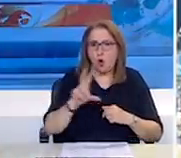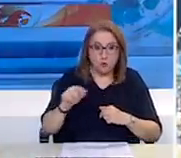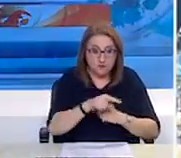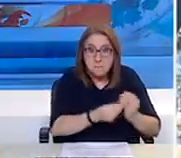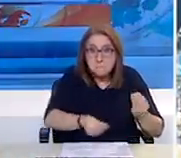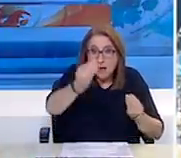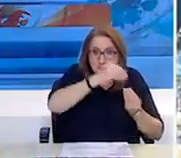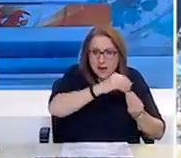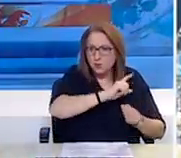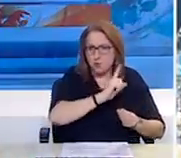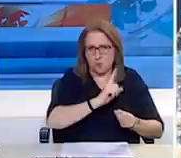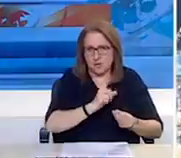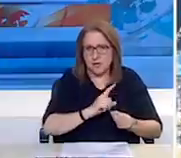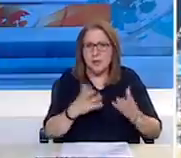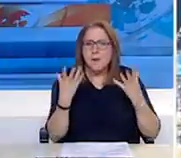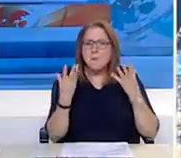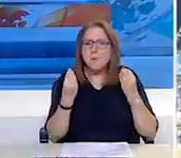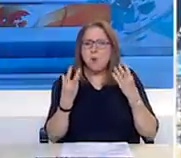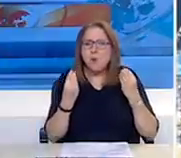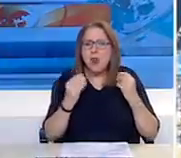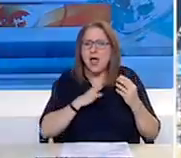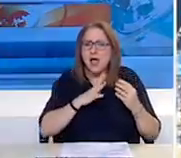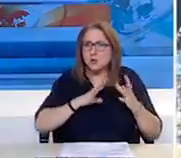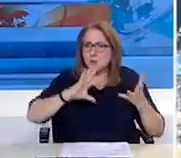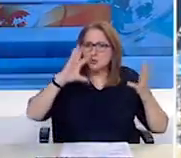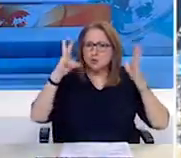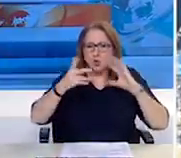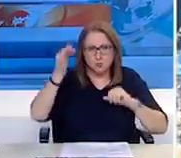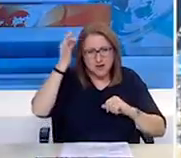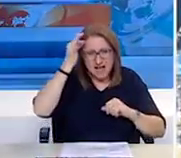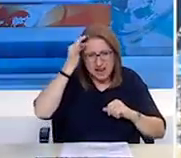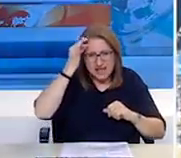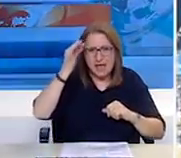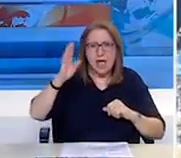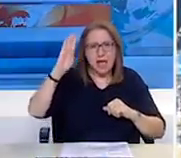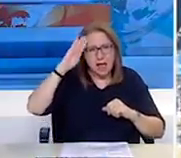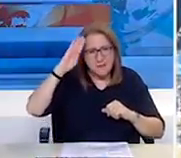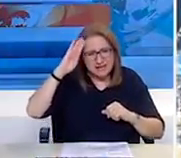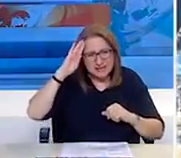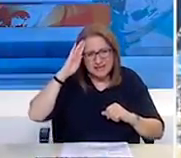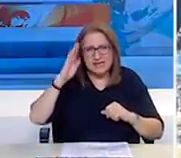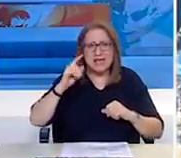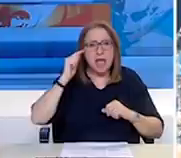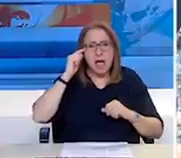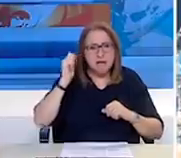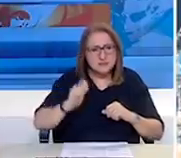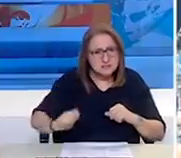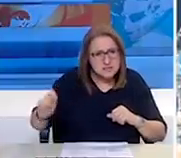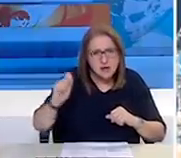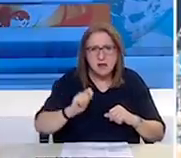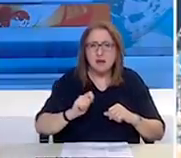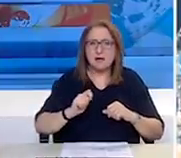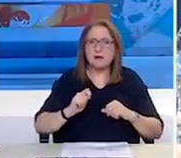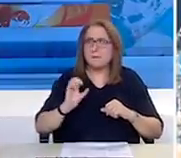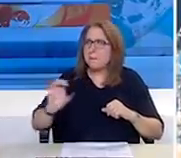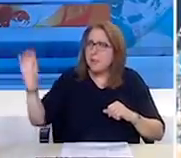εξέτασαν δεκάδες χιλιάδες άτομα από διαφορετικούς πληθυσμούς στον κόσμο, όπως η Ιταλία, οι Ηνωμένες Πολιτείες, η Ασία, άλλες